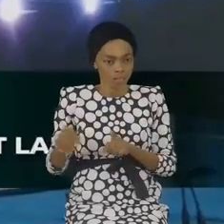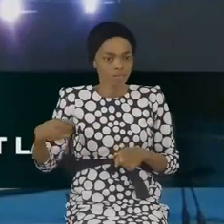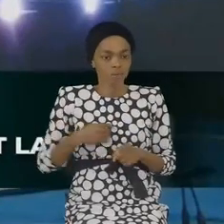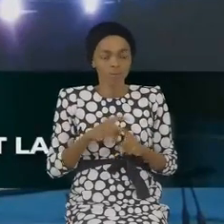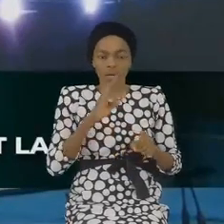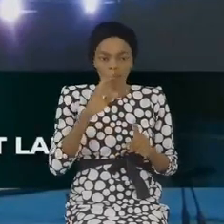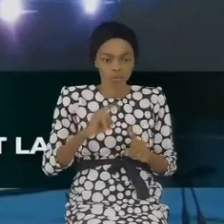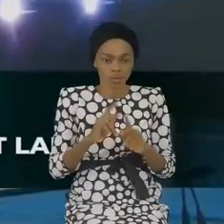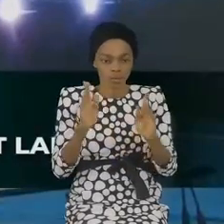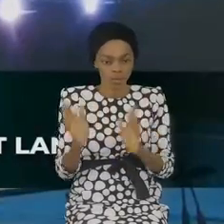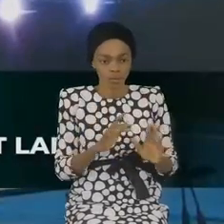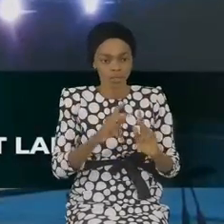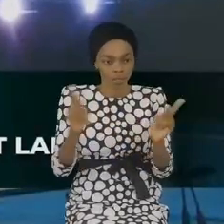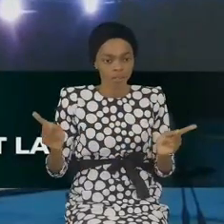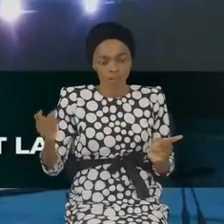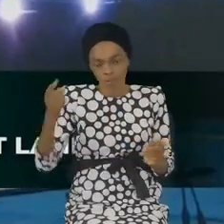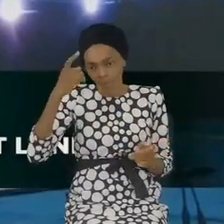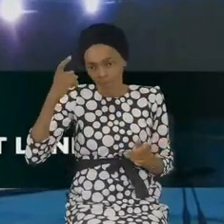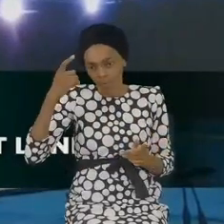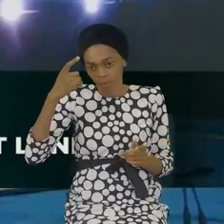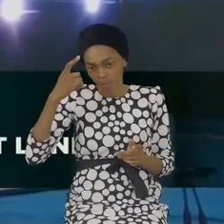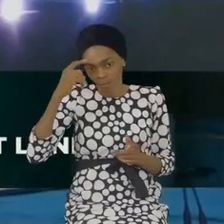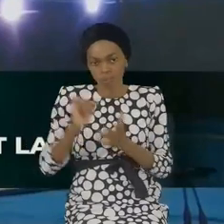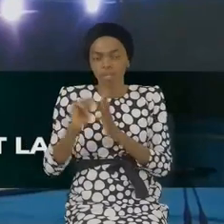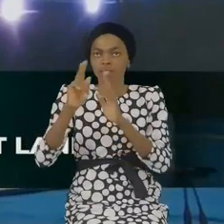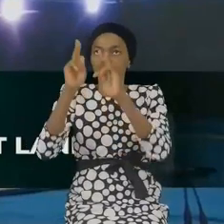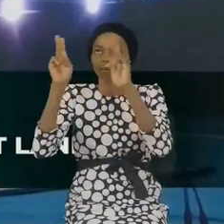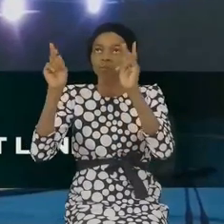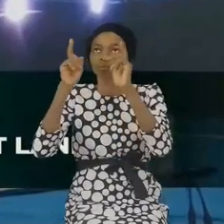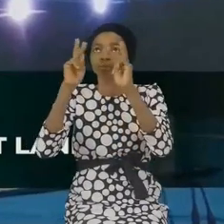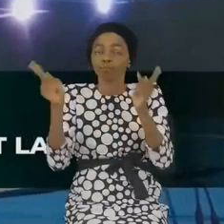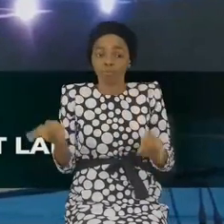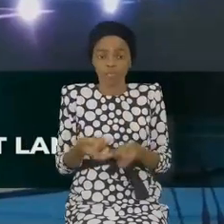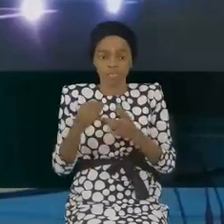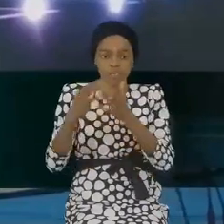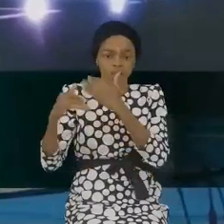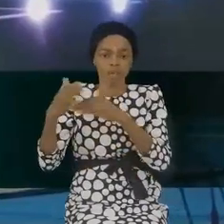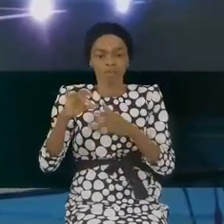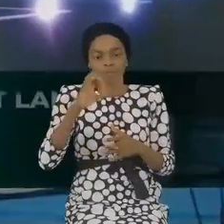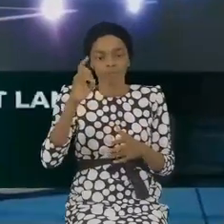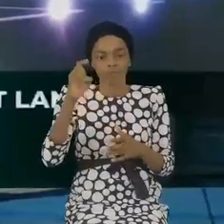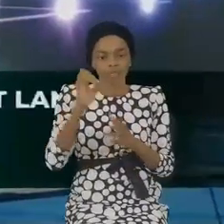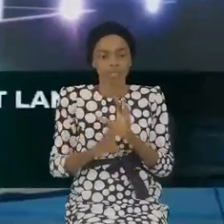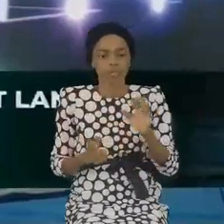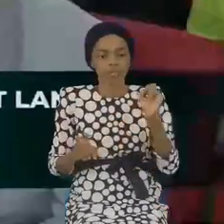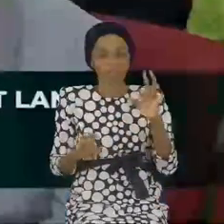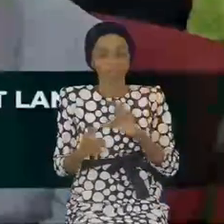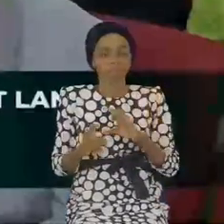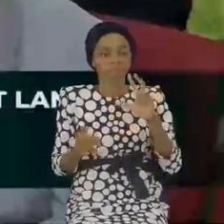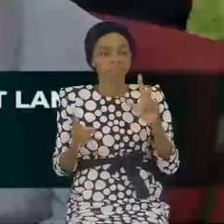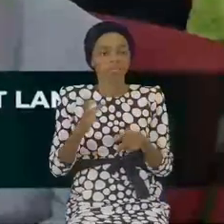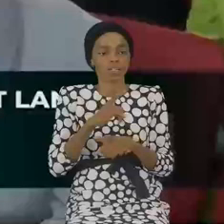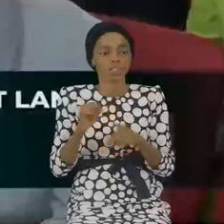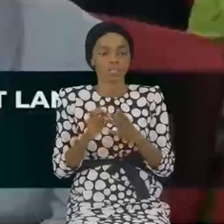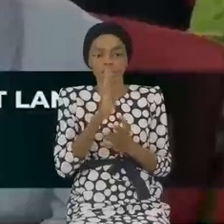allé préparer pour nous. Voyons Daniel au chapitre 12, verset 3. Daniel 12, 12, 3.